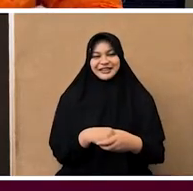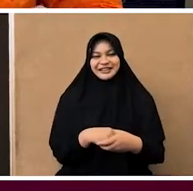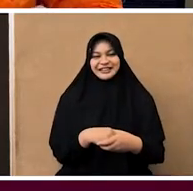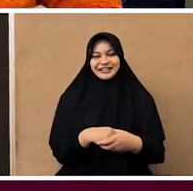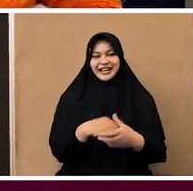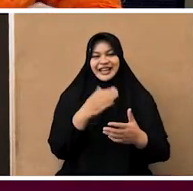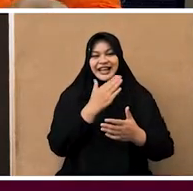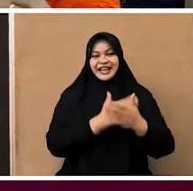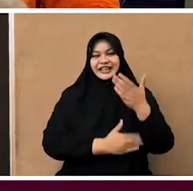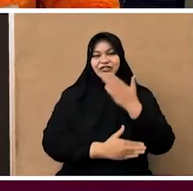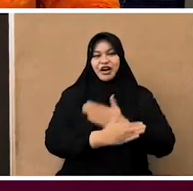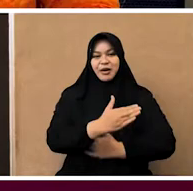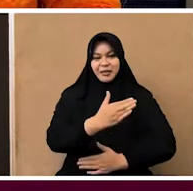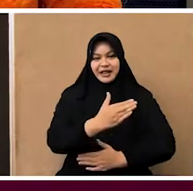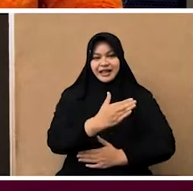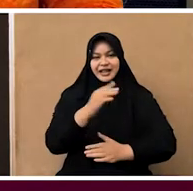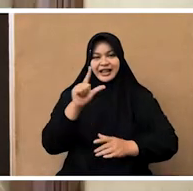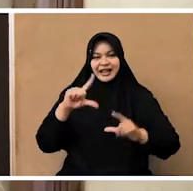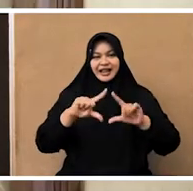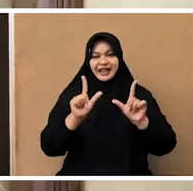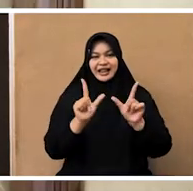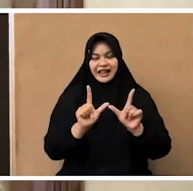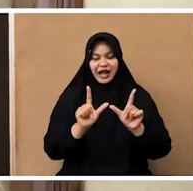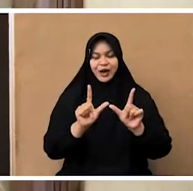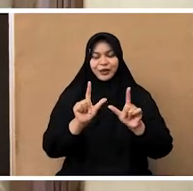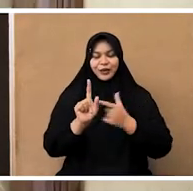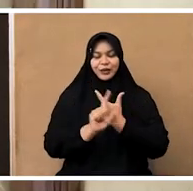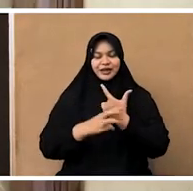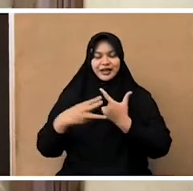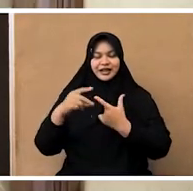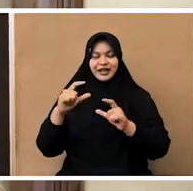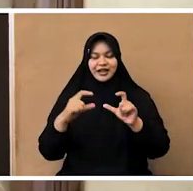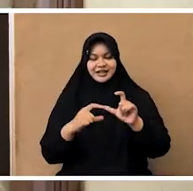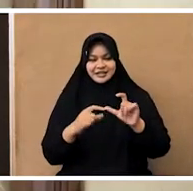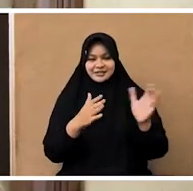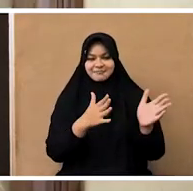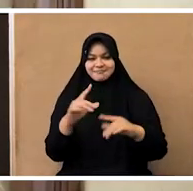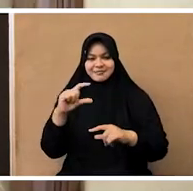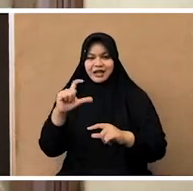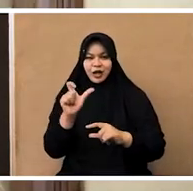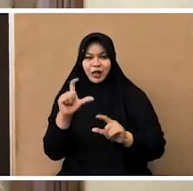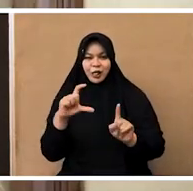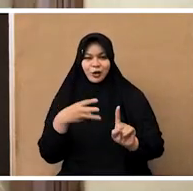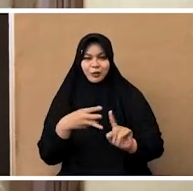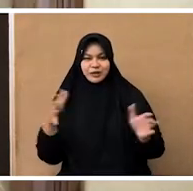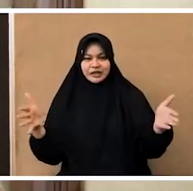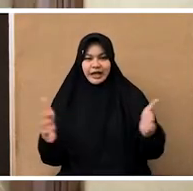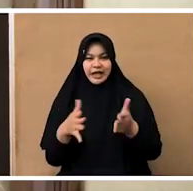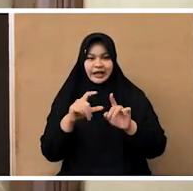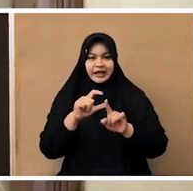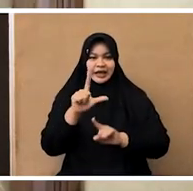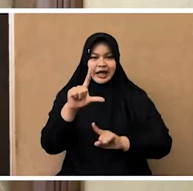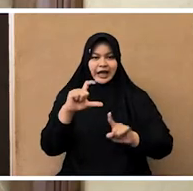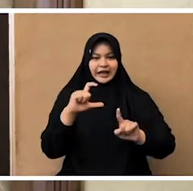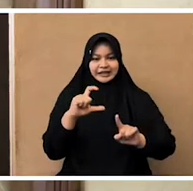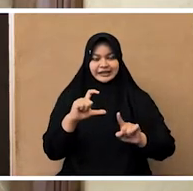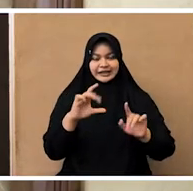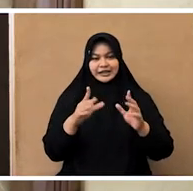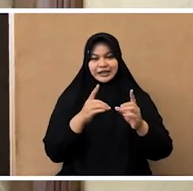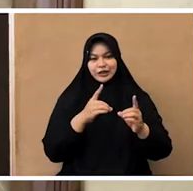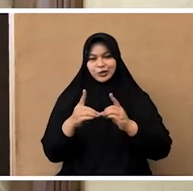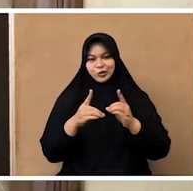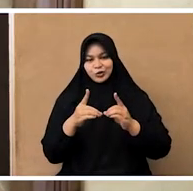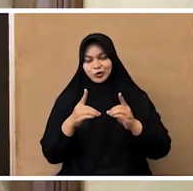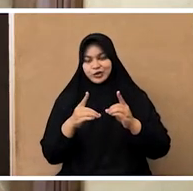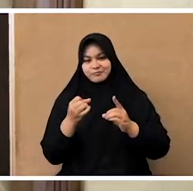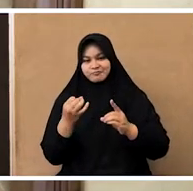difabel oils Club atau dlc ini adalah diskusi kesiangan kalinya yang dilaksanakan oleh